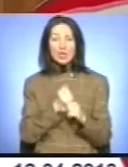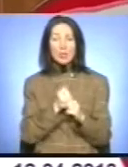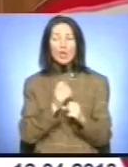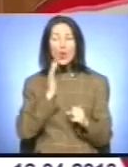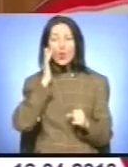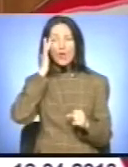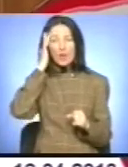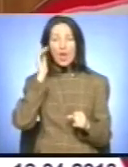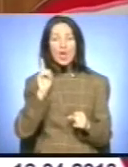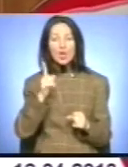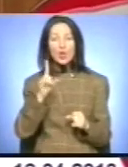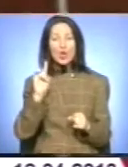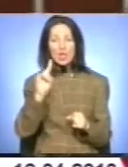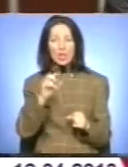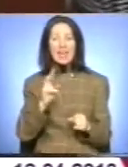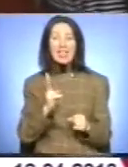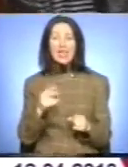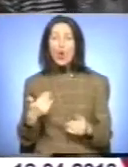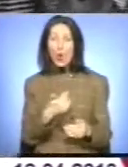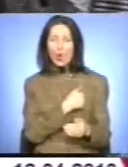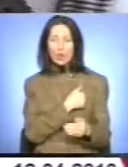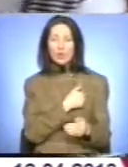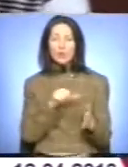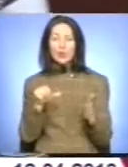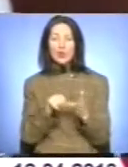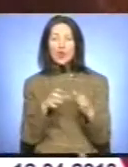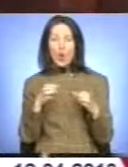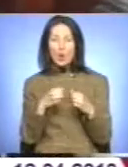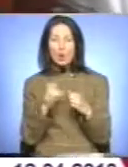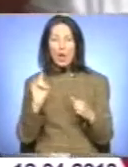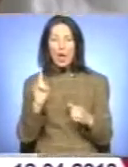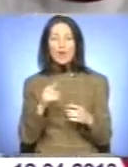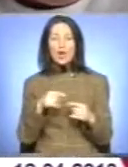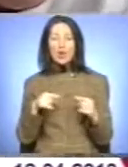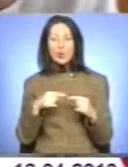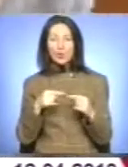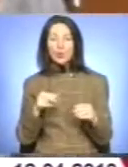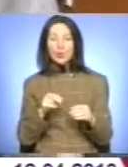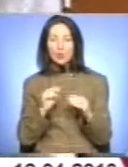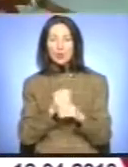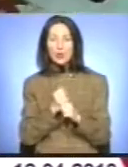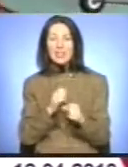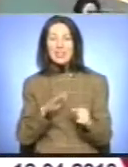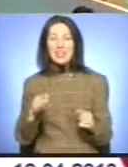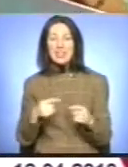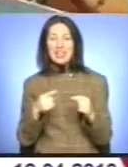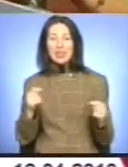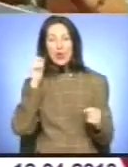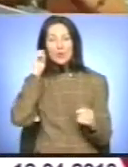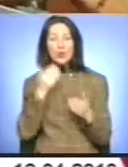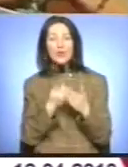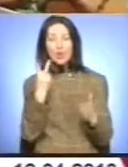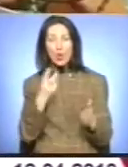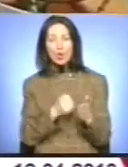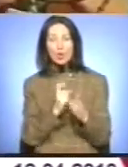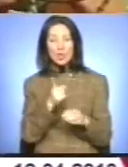уявляє той виріб, який хоче. Відвідують гурток авіаконструювання діти різного віку – від 2 до 11 класу. Деякі